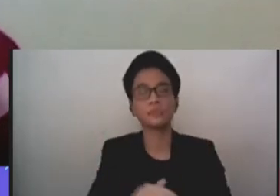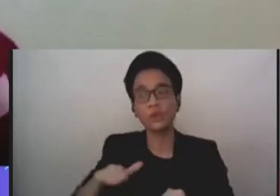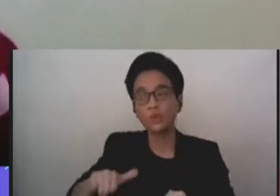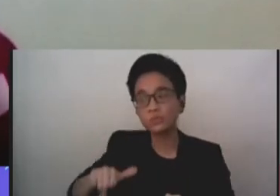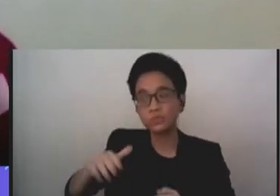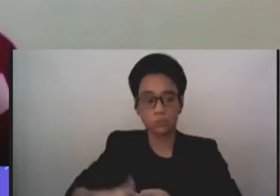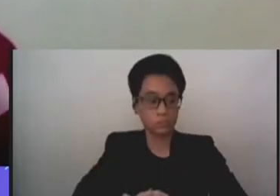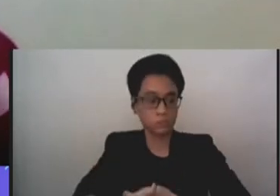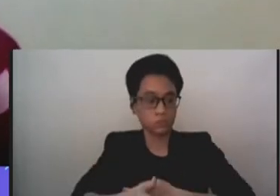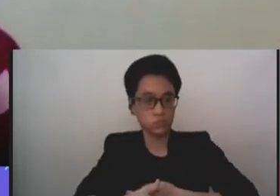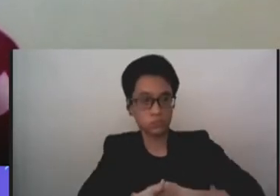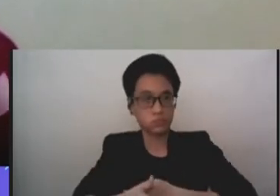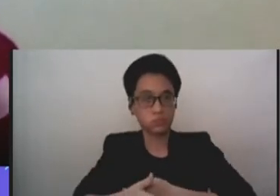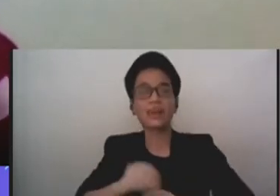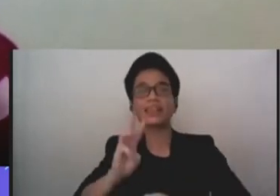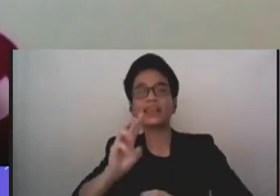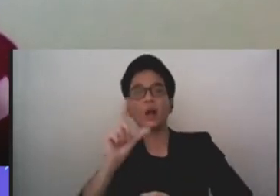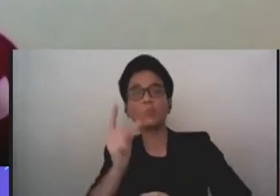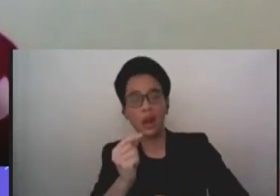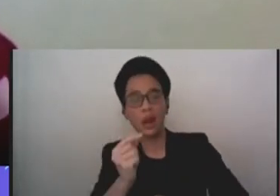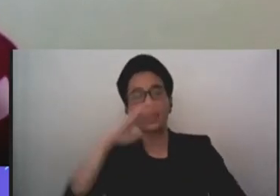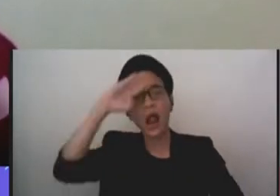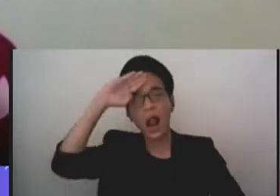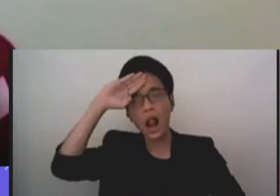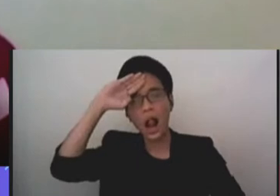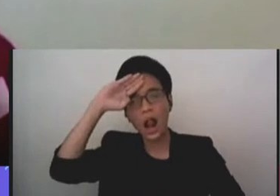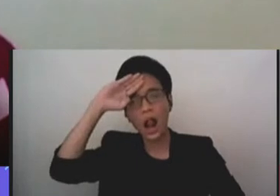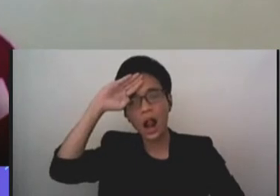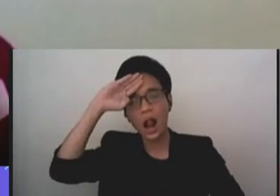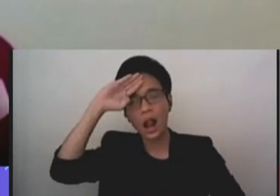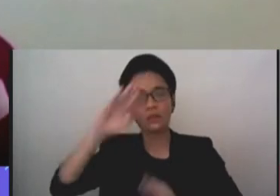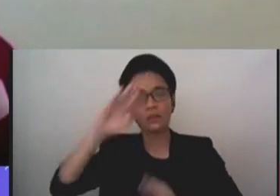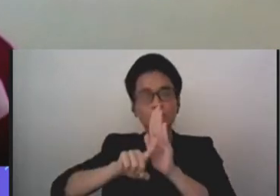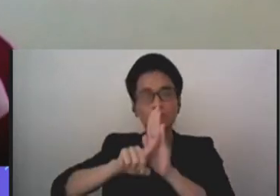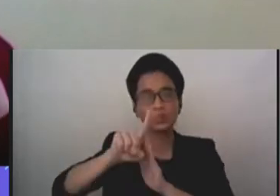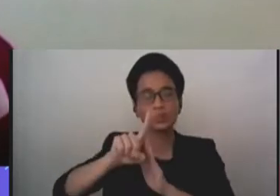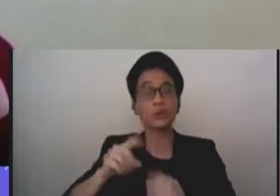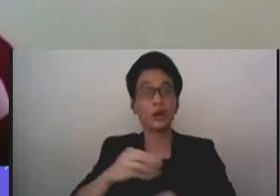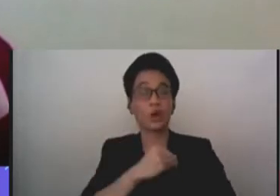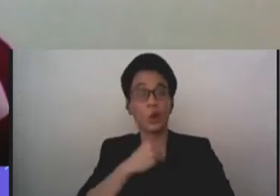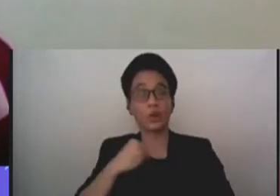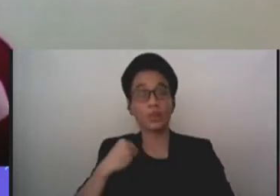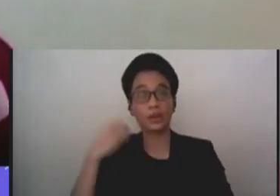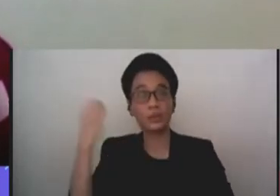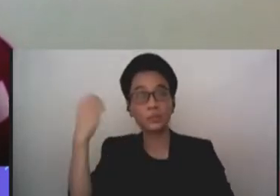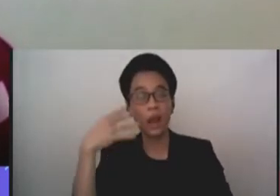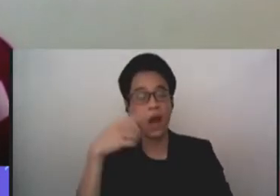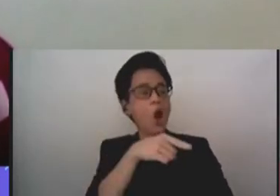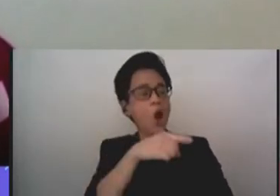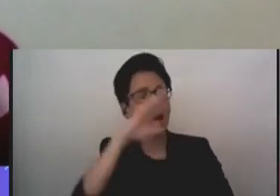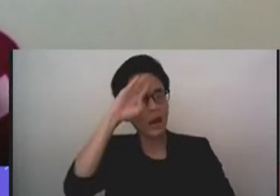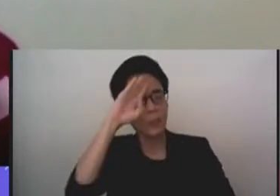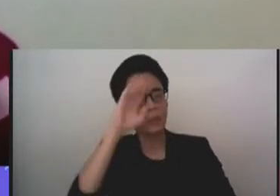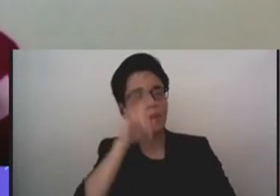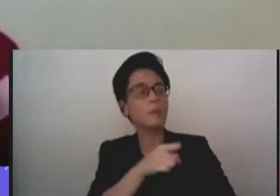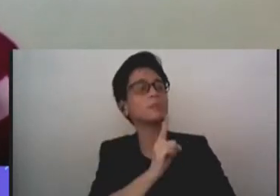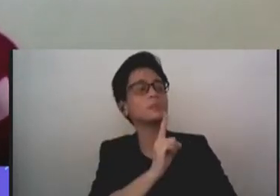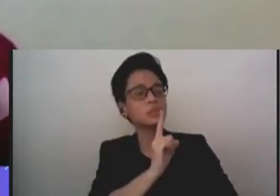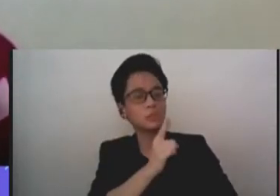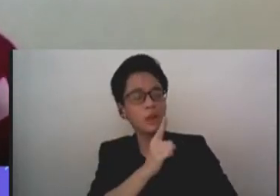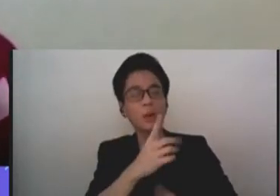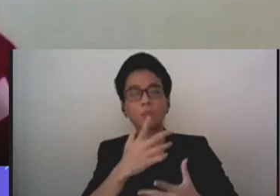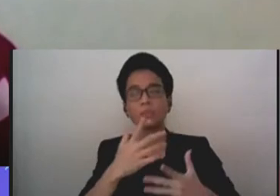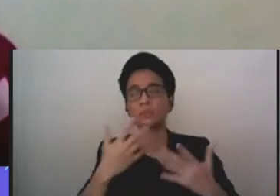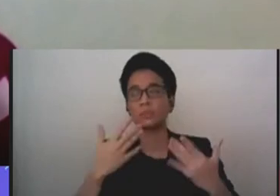tinggi. Nah, tapi kata dokter itu demam karena ada masalah di saluran